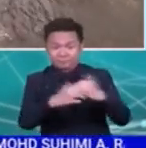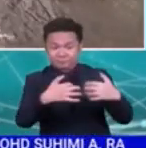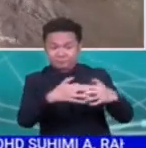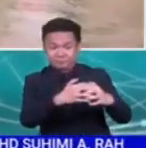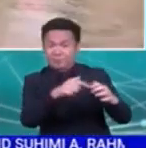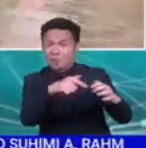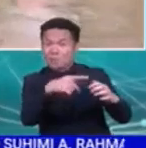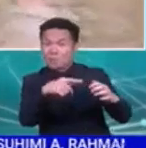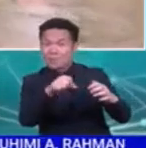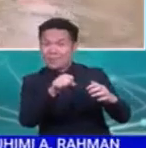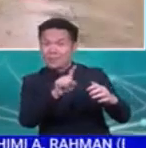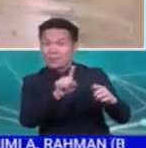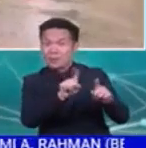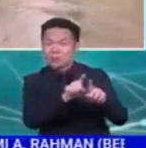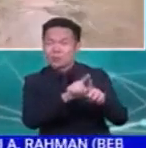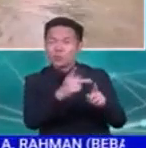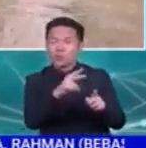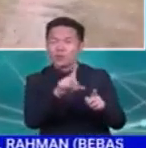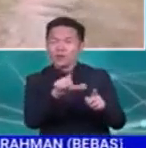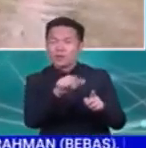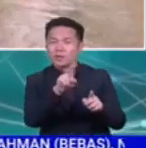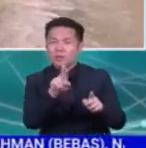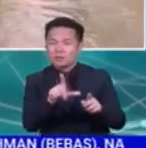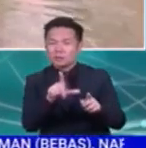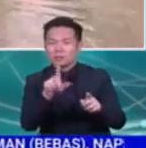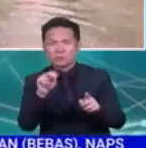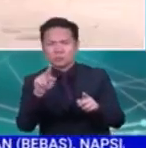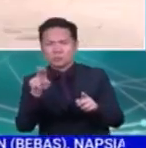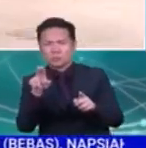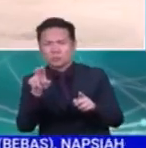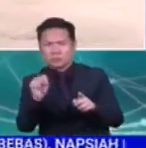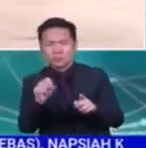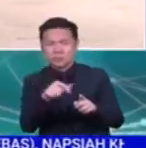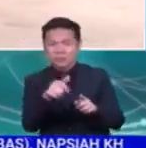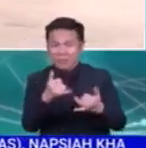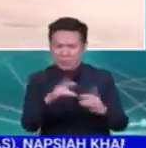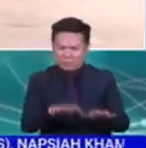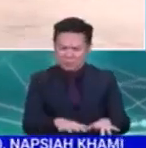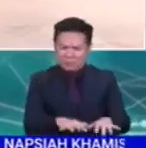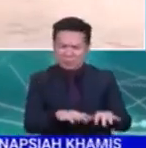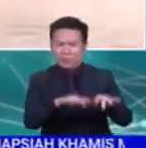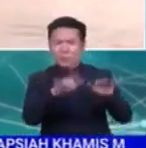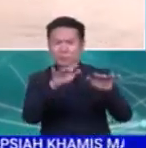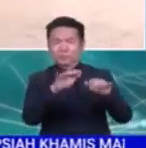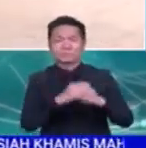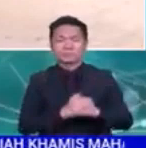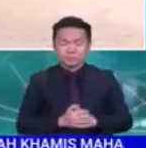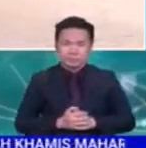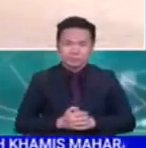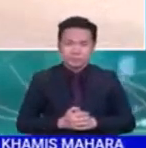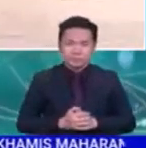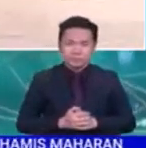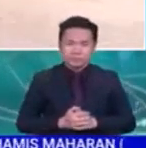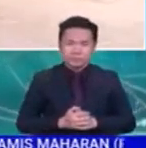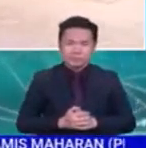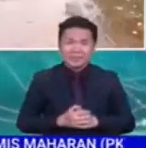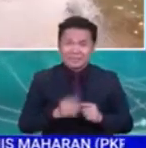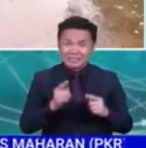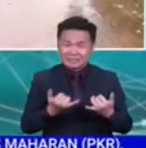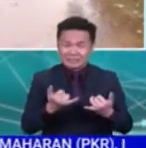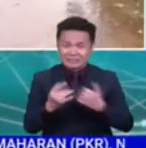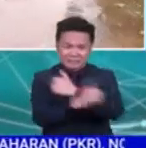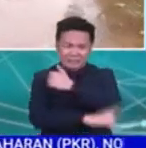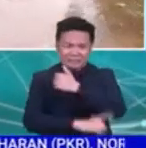dibuka PPS, iaitu daerah Kuala Nerus yang terbaru yang terjejas dengan banjir. Dan untuk secara keseluruhannya, bagi daerah yang